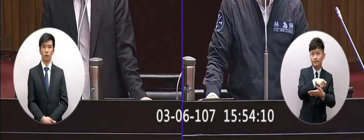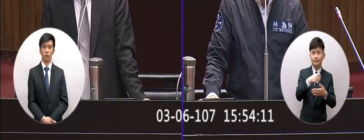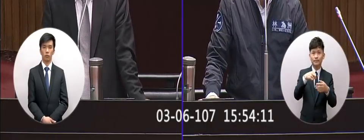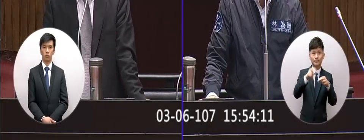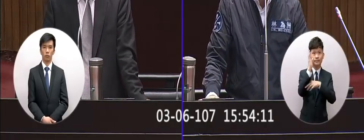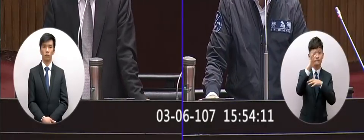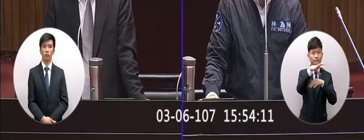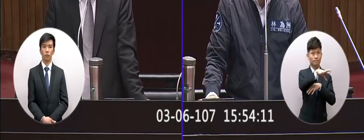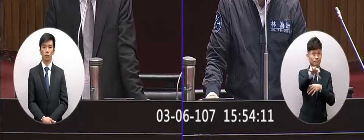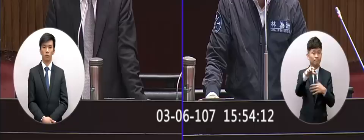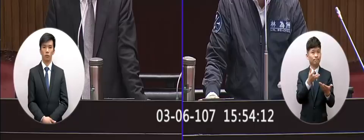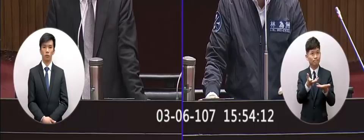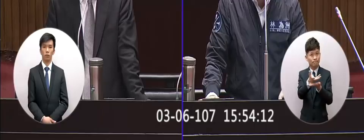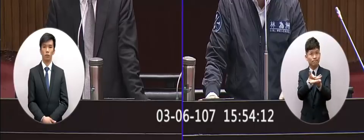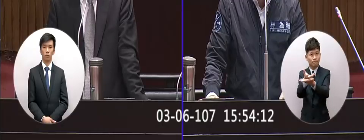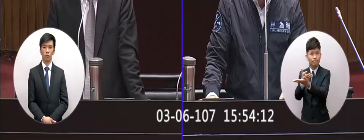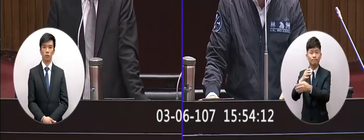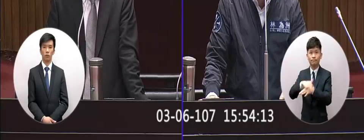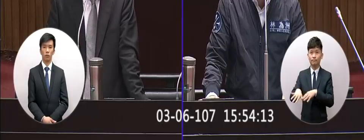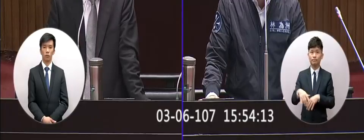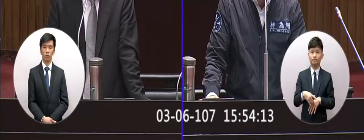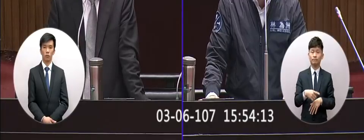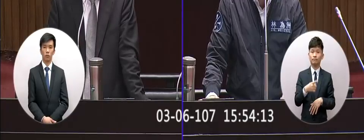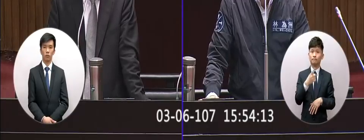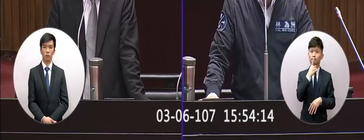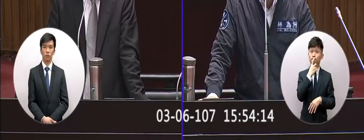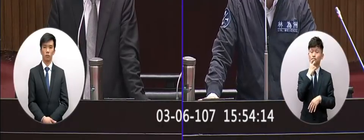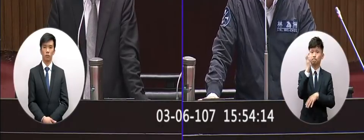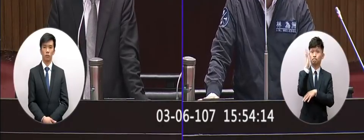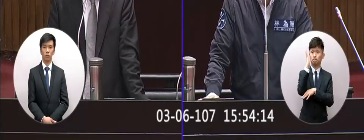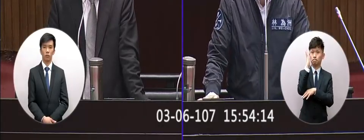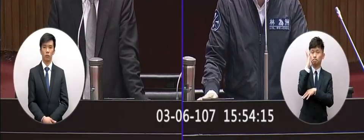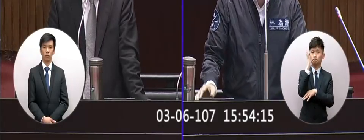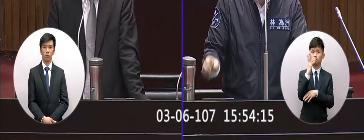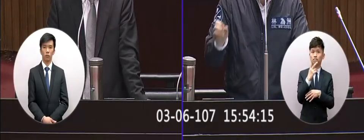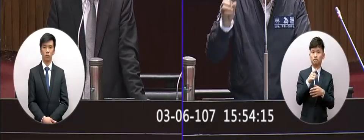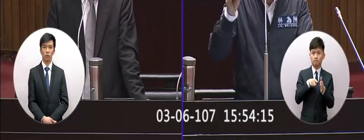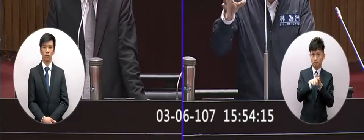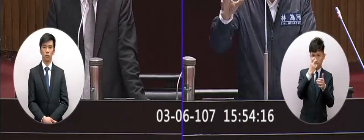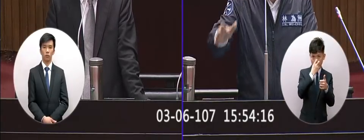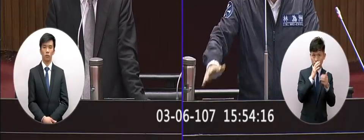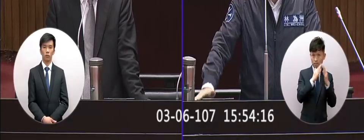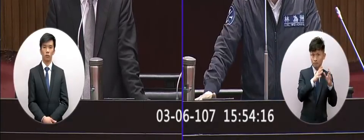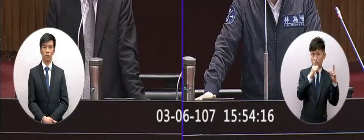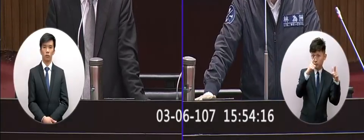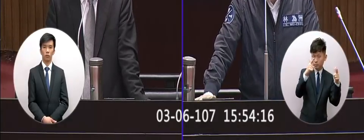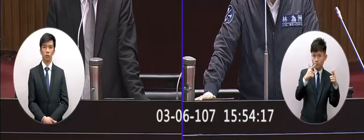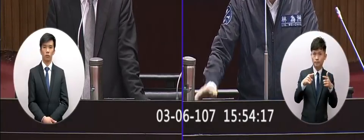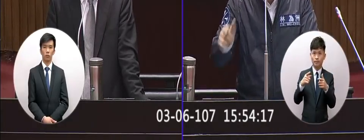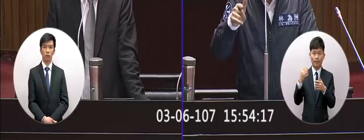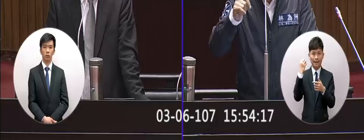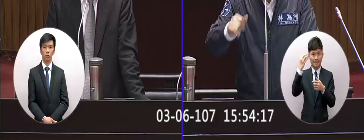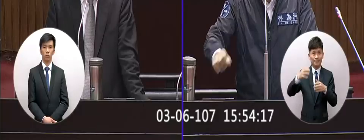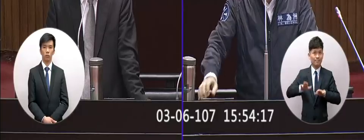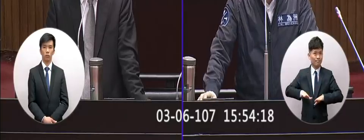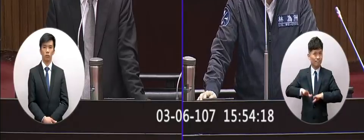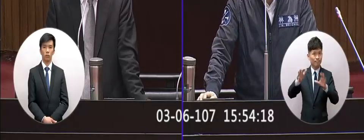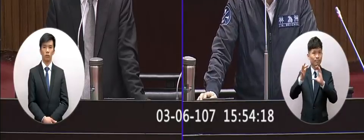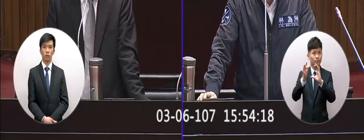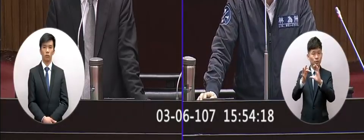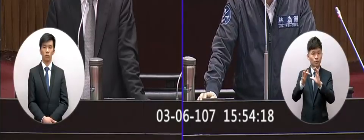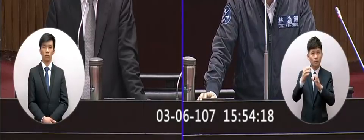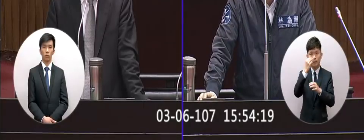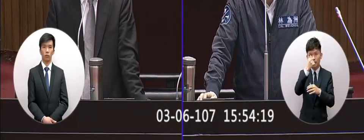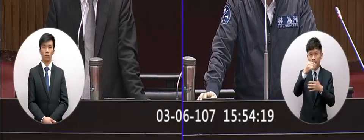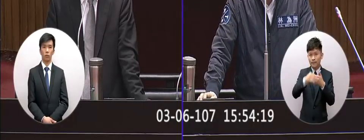通，针对这个非直辖市新兴地区都市发展的特别条例，我们一起来研究这